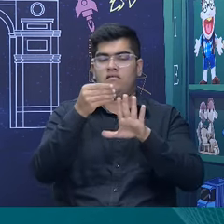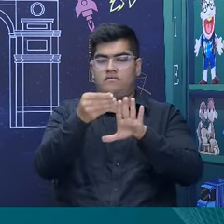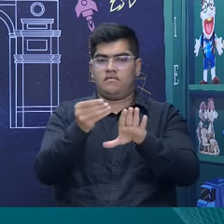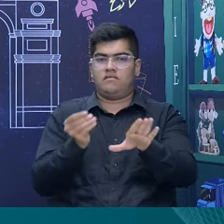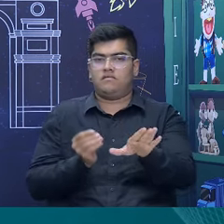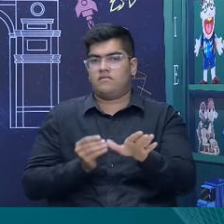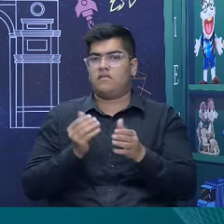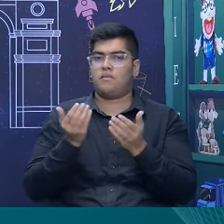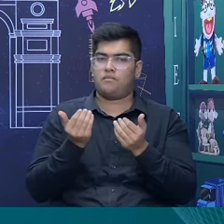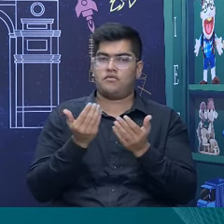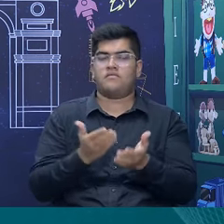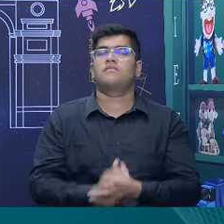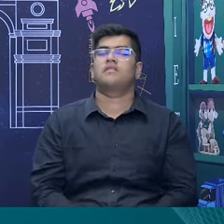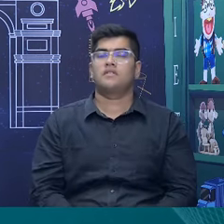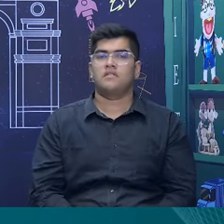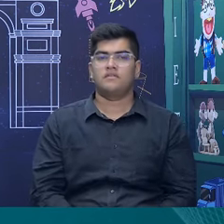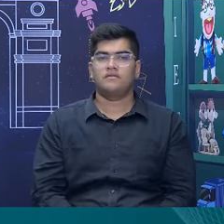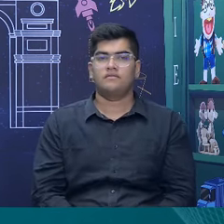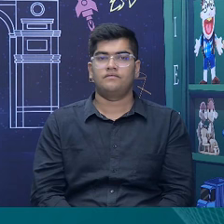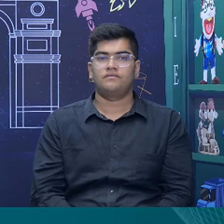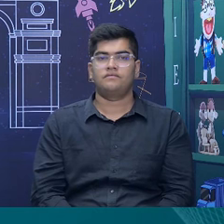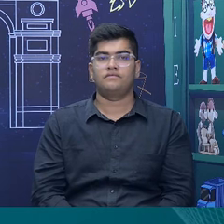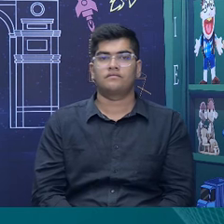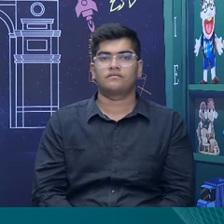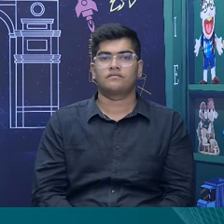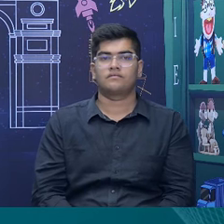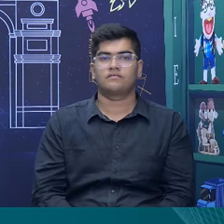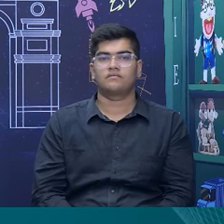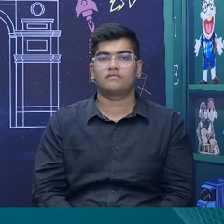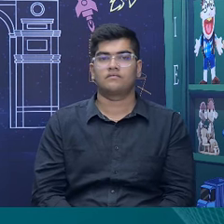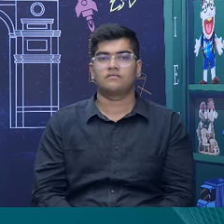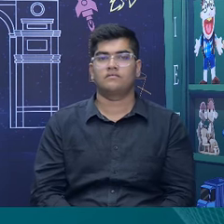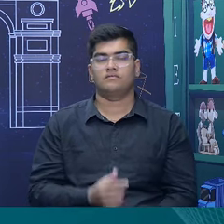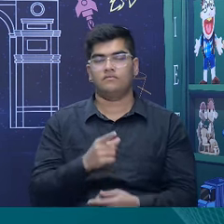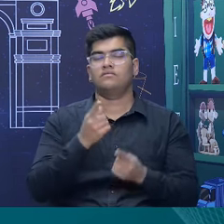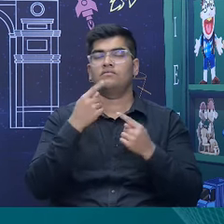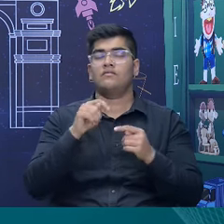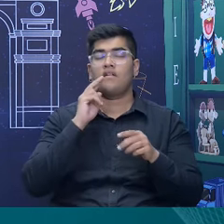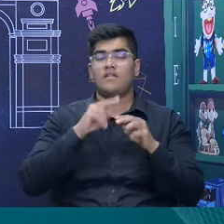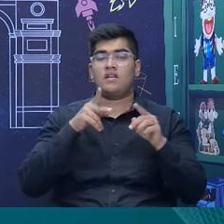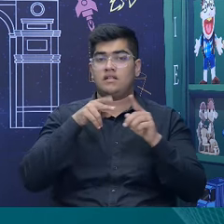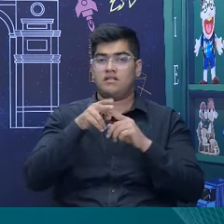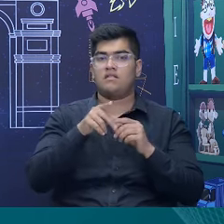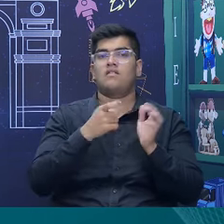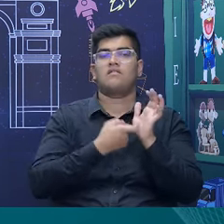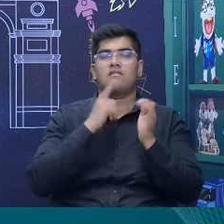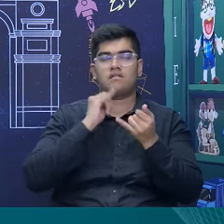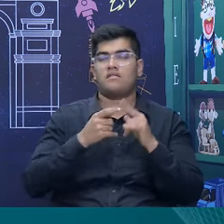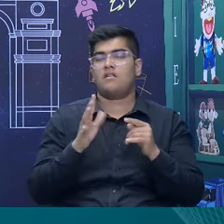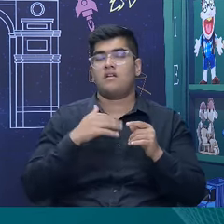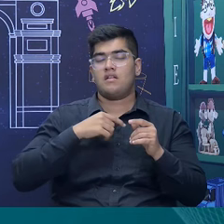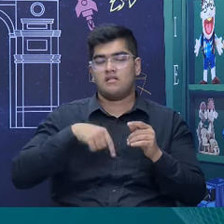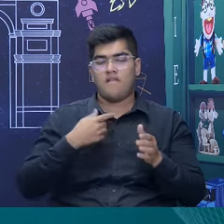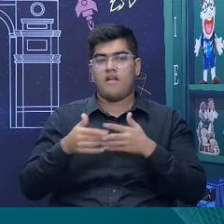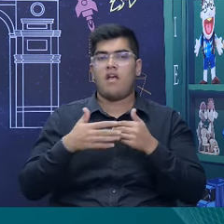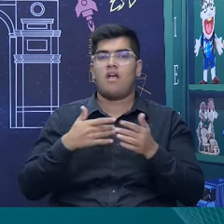कीजिएगा क्योंकि कागज है पतला होता है थोड़ा मोटा भी होगा तो भी अलग तो हो ही जाएगा और एक हमें आईडिया मिलेगा आईडिया के बाद